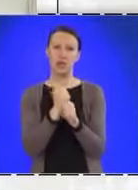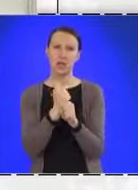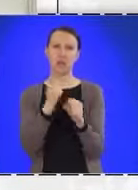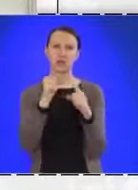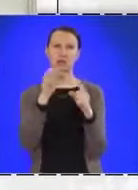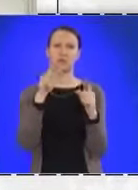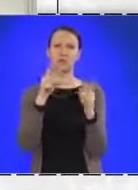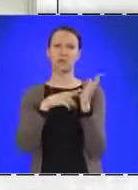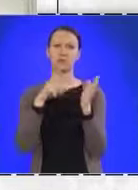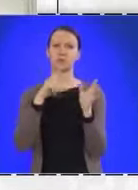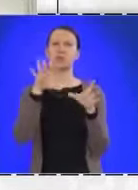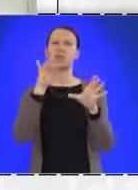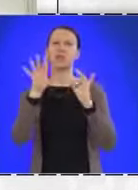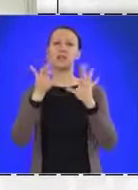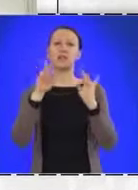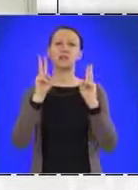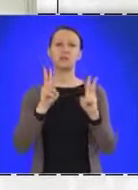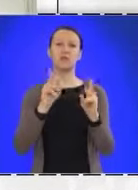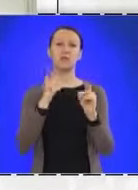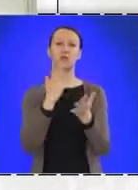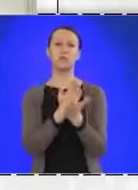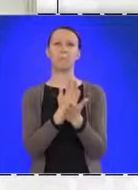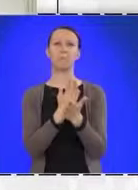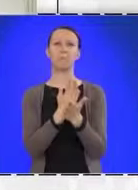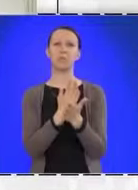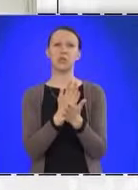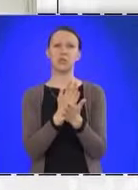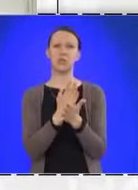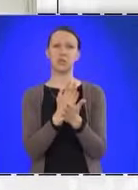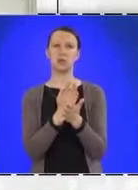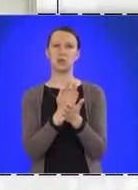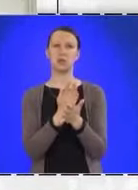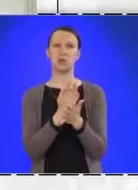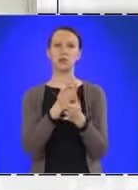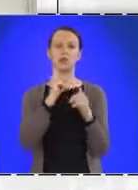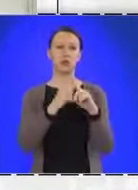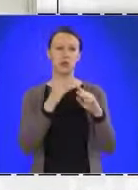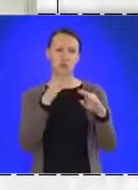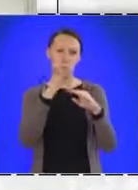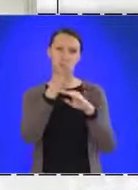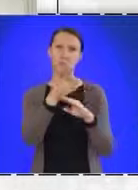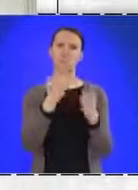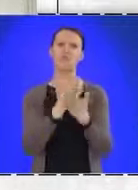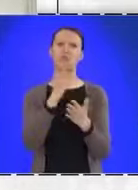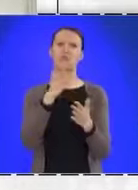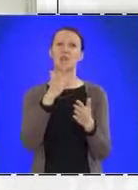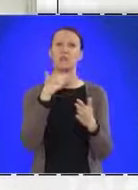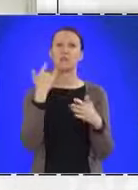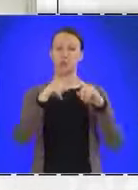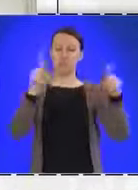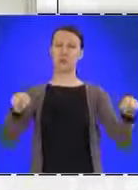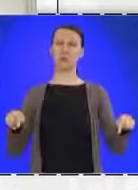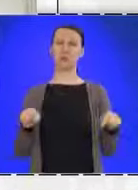grupa radova Tanje Pečanić, dakle izbor je onako zaista morao biti vrlo ciljan jer